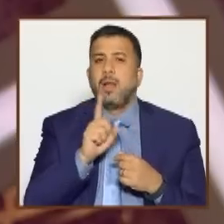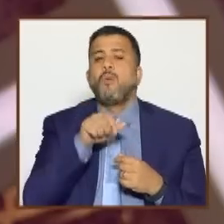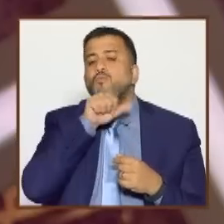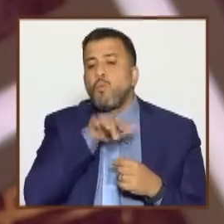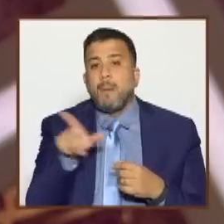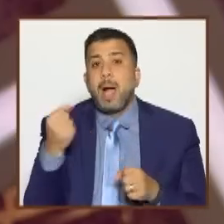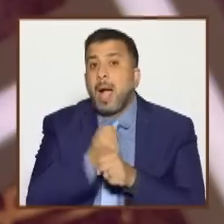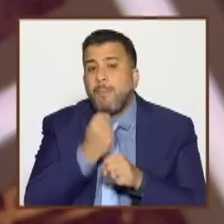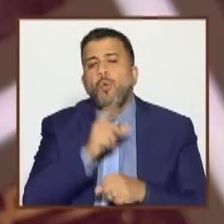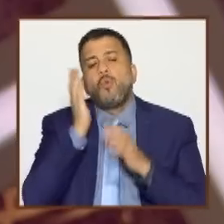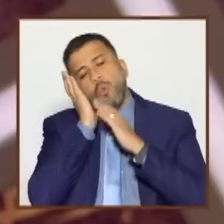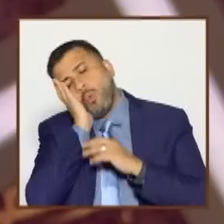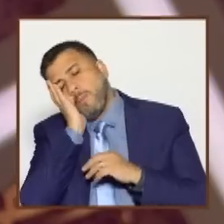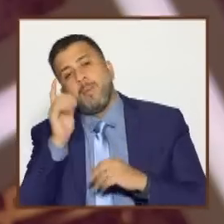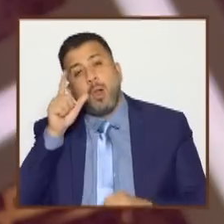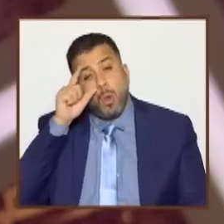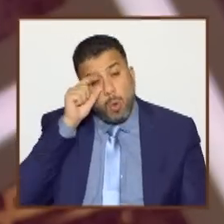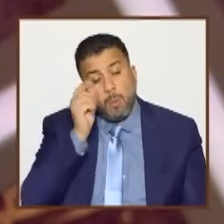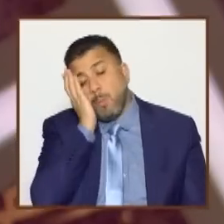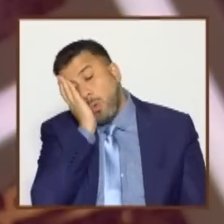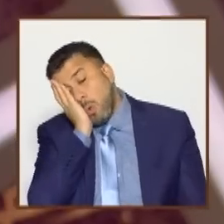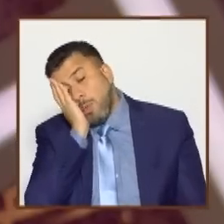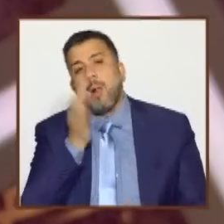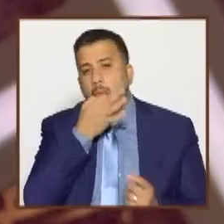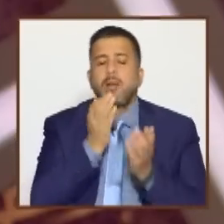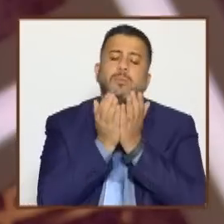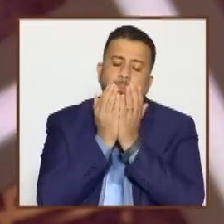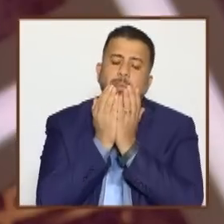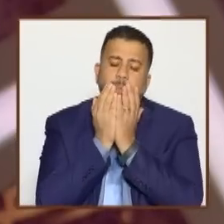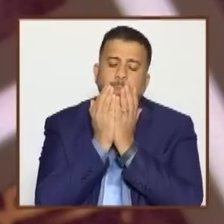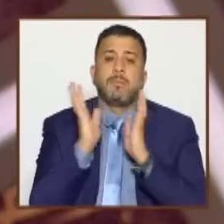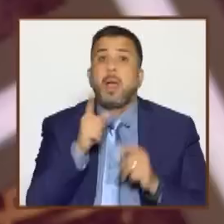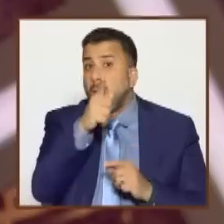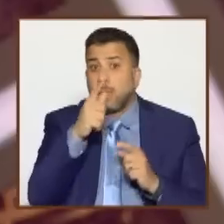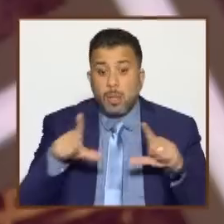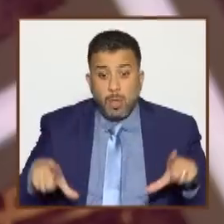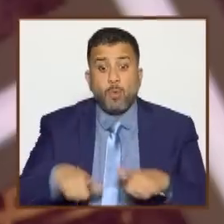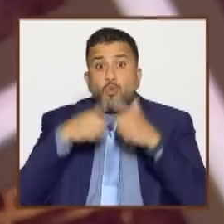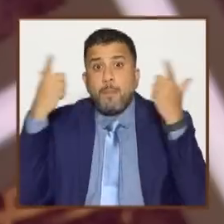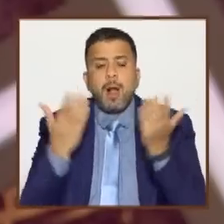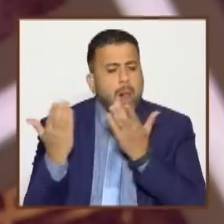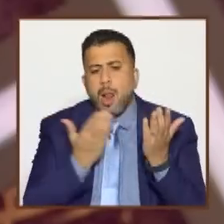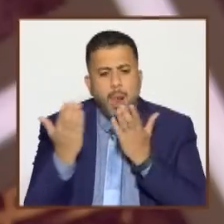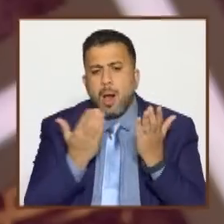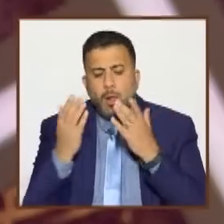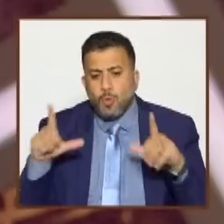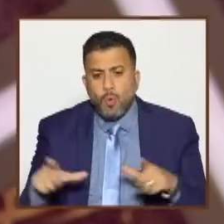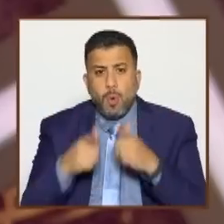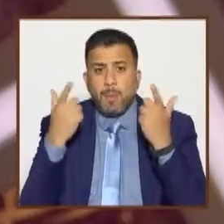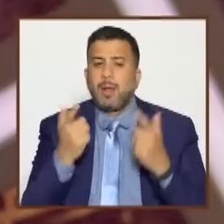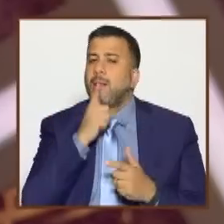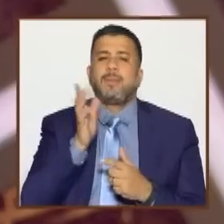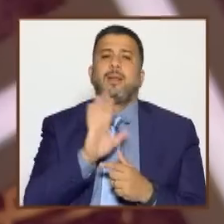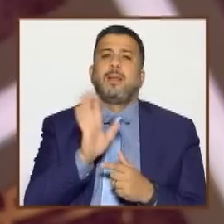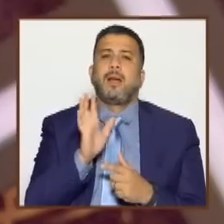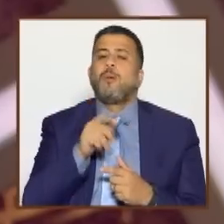عندما يضع جنبه على فراشه صلى الله عليه وسلم، وكان يختم ذلك بقول: يا أيها الكافرون، تكون آخر ما يقرأه